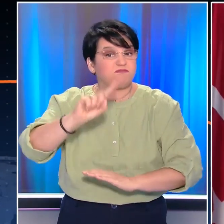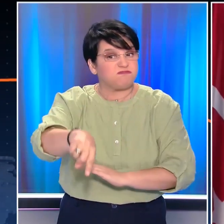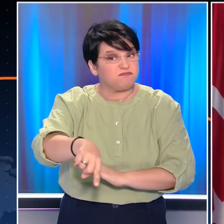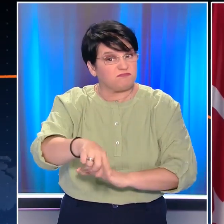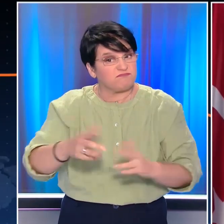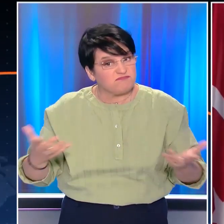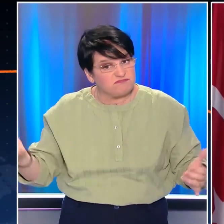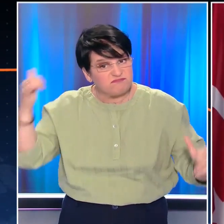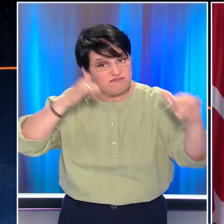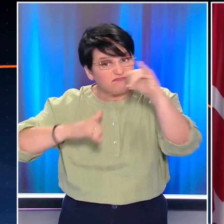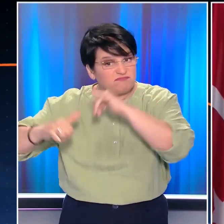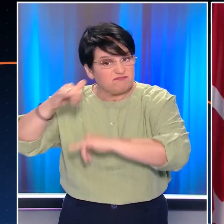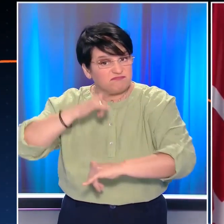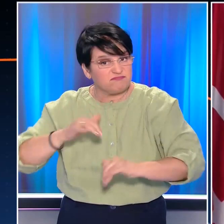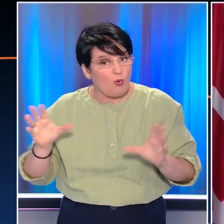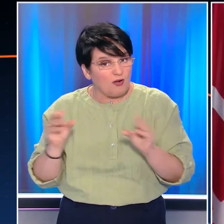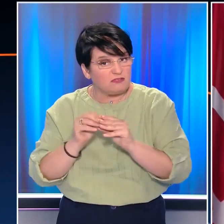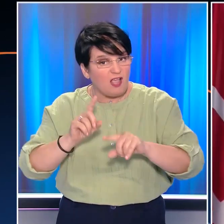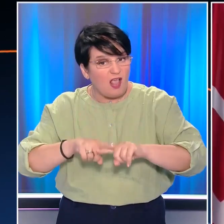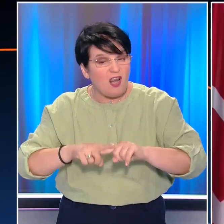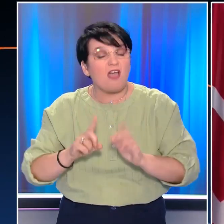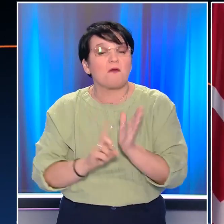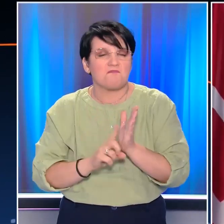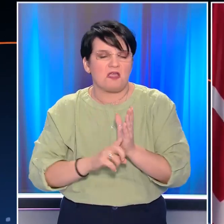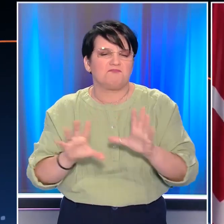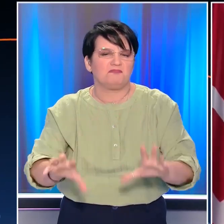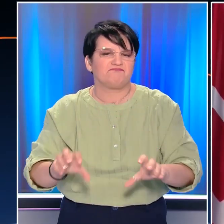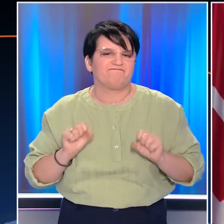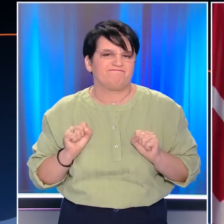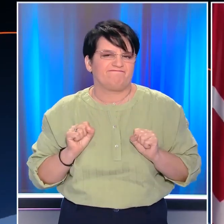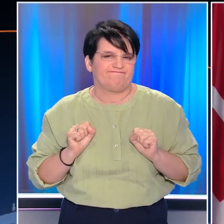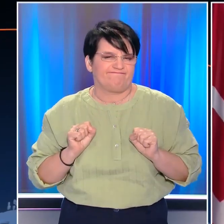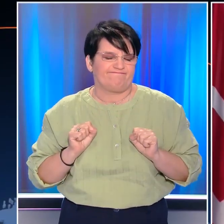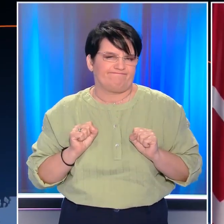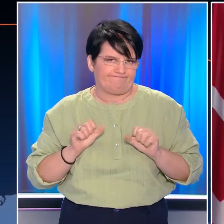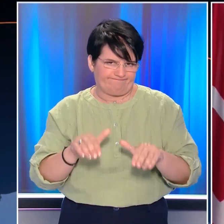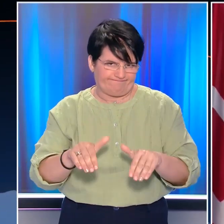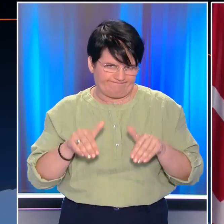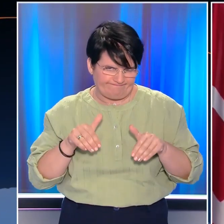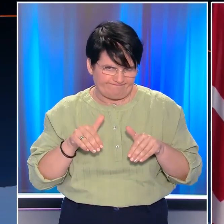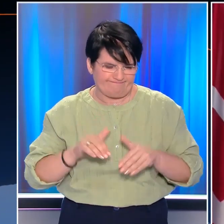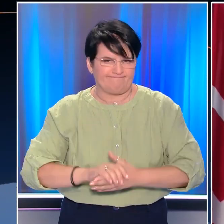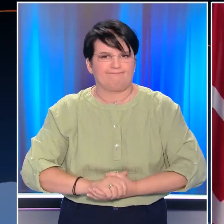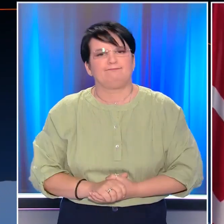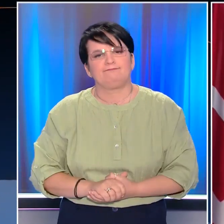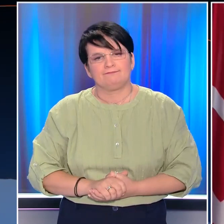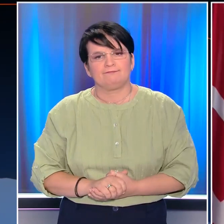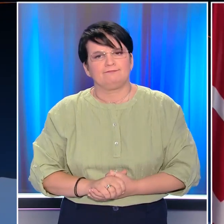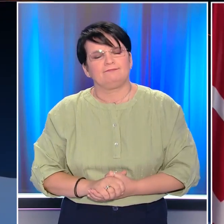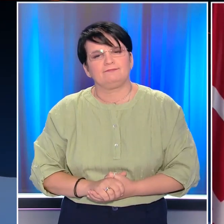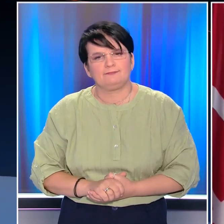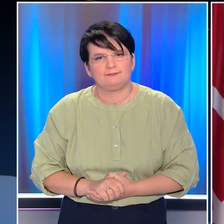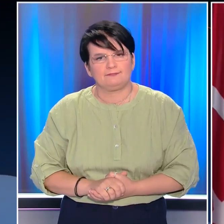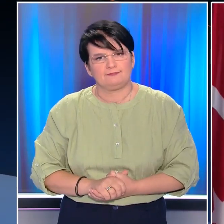hava sahamızı ihlal edeceksin. Buna karşı Türkiye'nin hava kuvvetleri de gerekli olan cevabı verdiği zaman